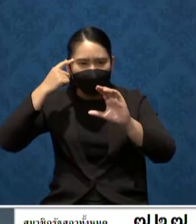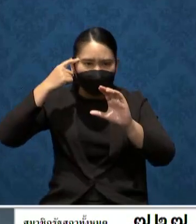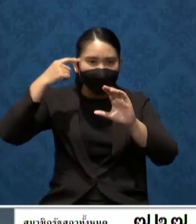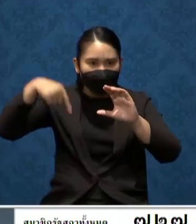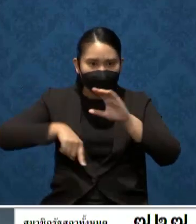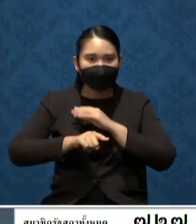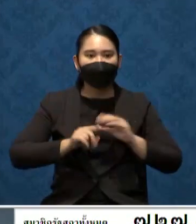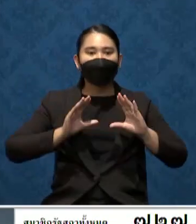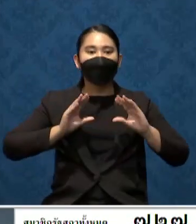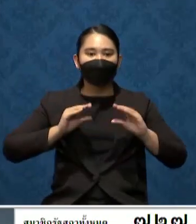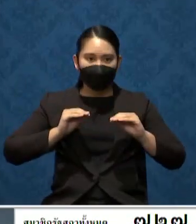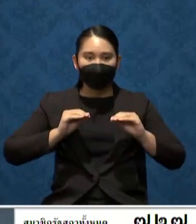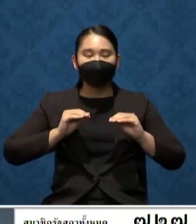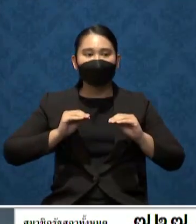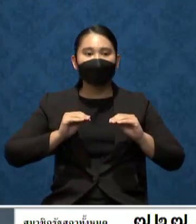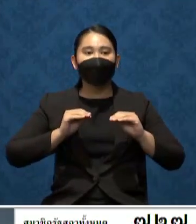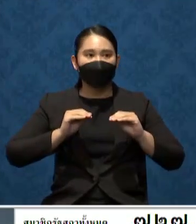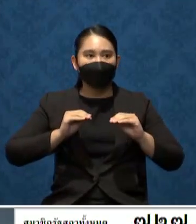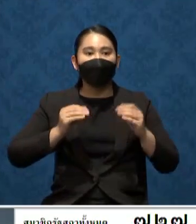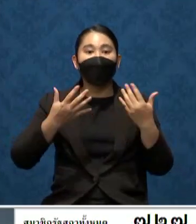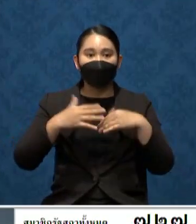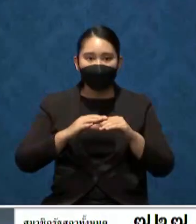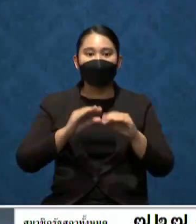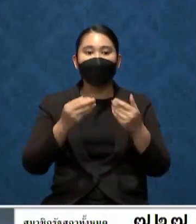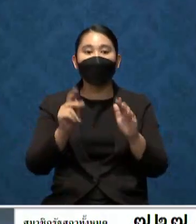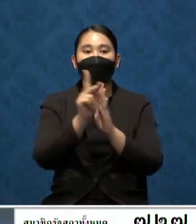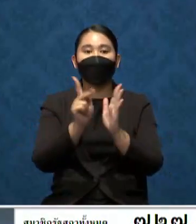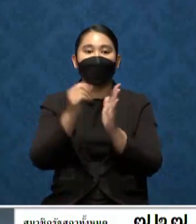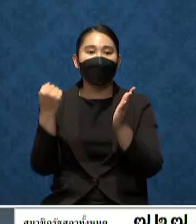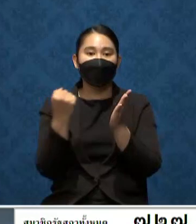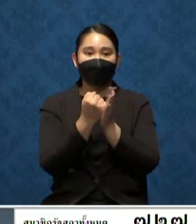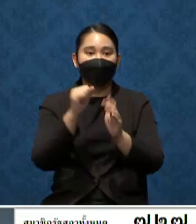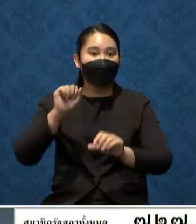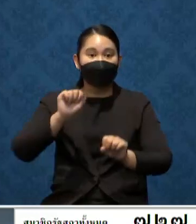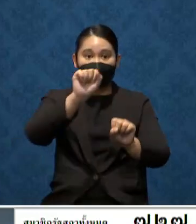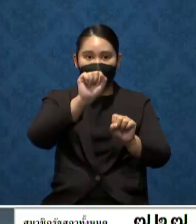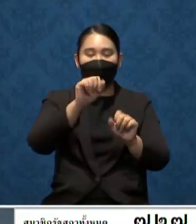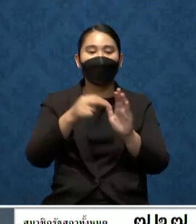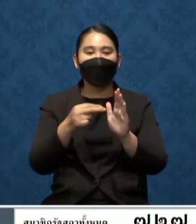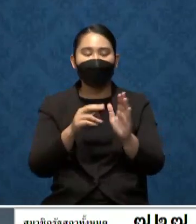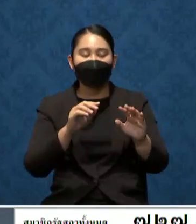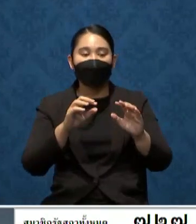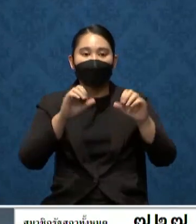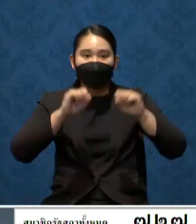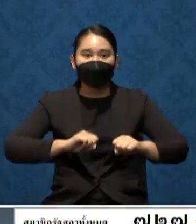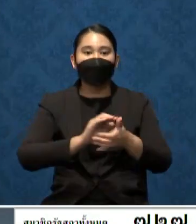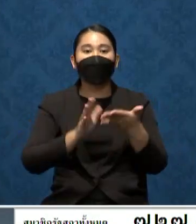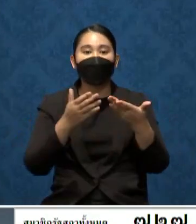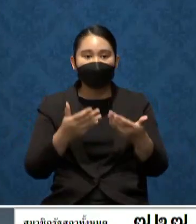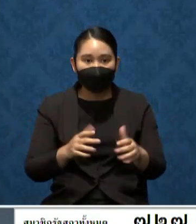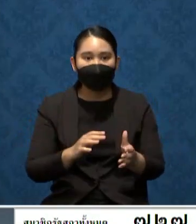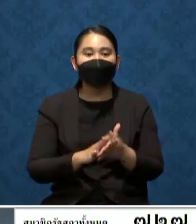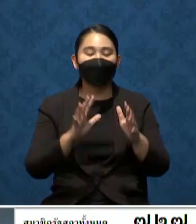อบโดยเฉพาะในกรณีที่จะต้องออกกฎหมายแล้วจึงไปให้ภาคขยานุวัตร